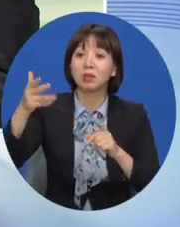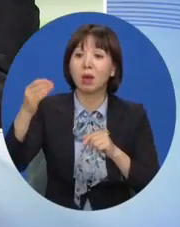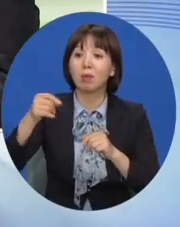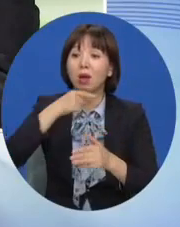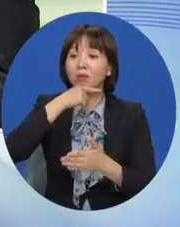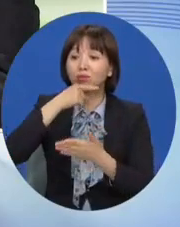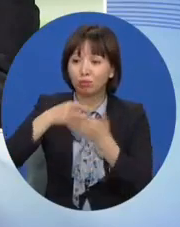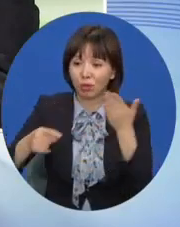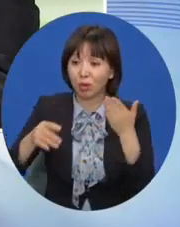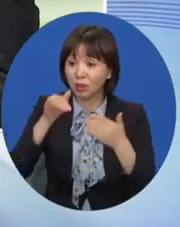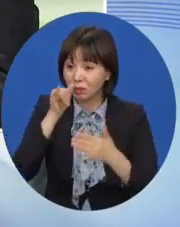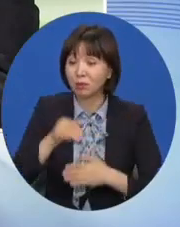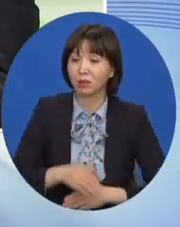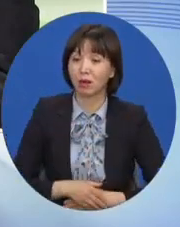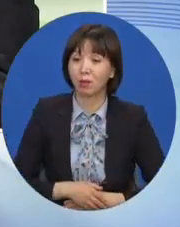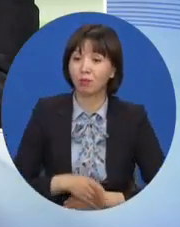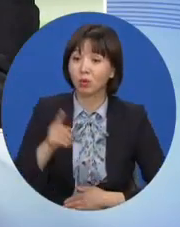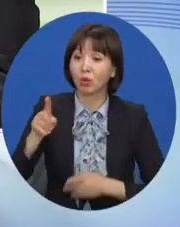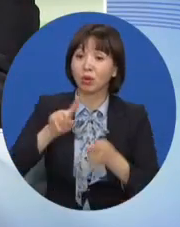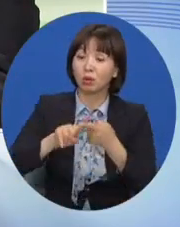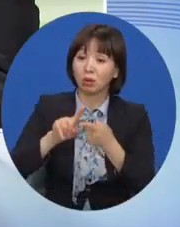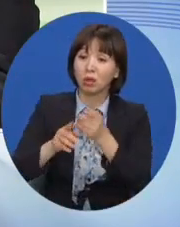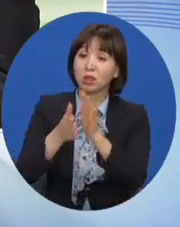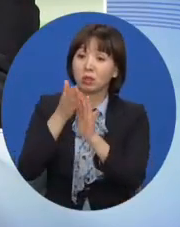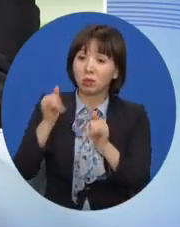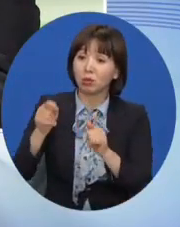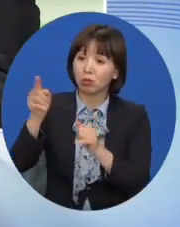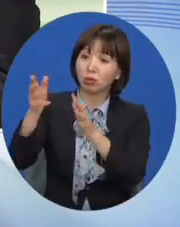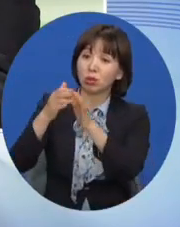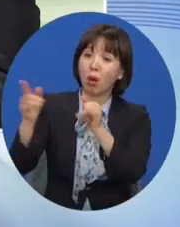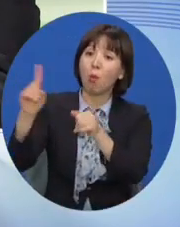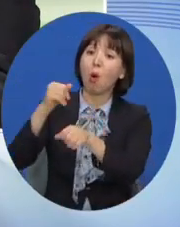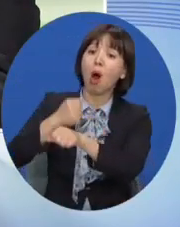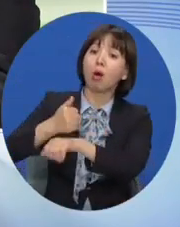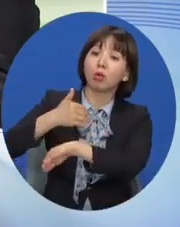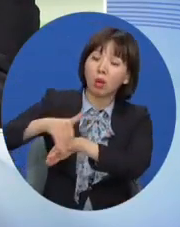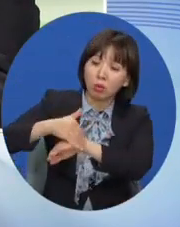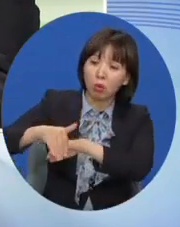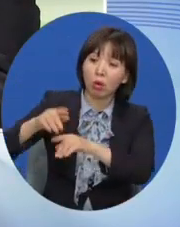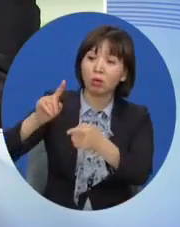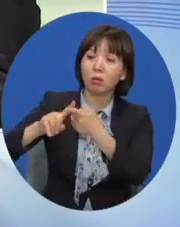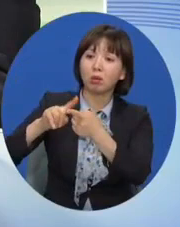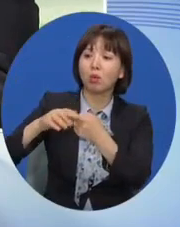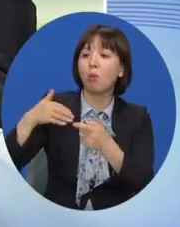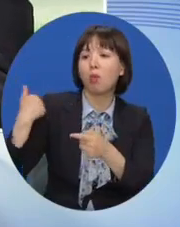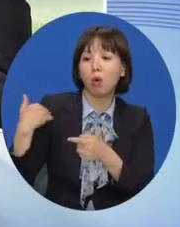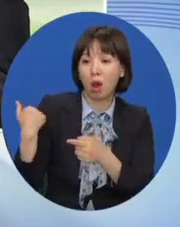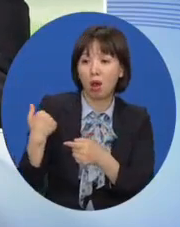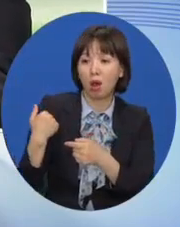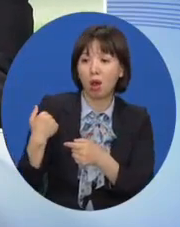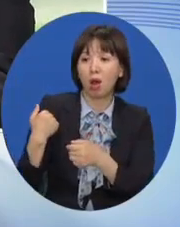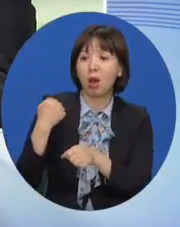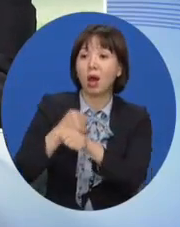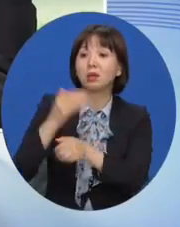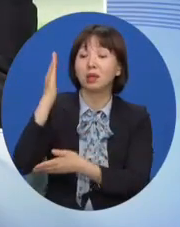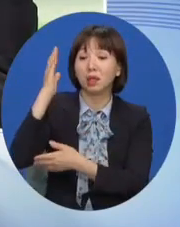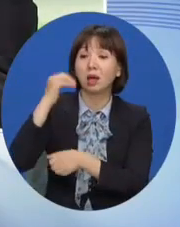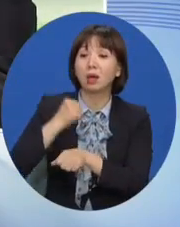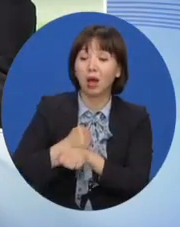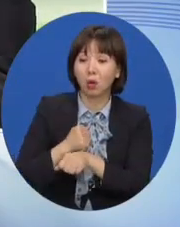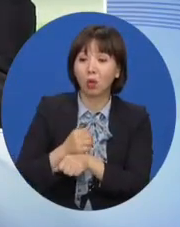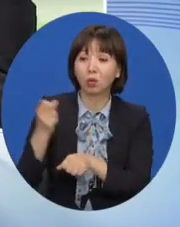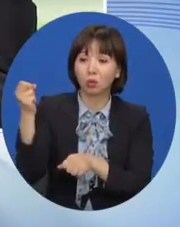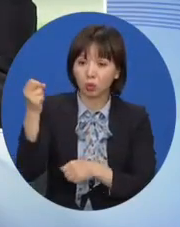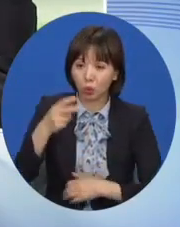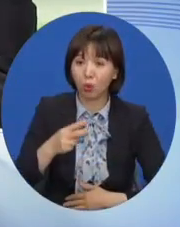적자를 또 보지 않았습니까? 이거 시민들도 저 사람 뭘 하러 다니는지를 모르겠다. 이런 정도의 얘기를 하고,